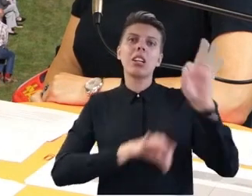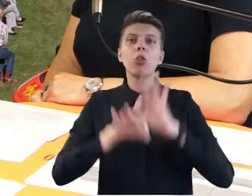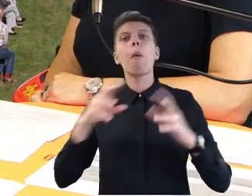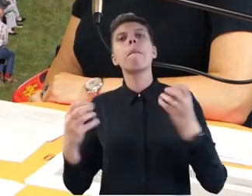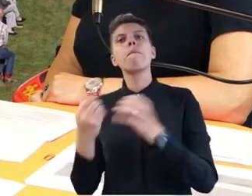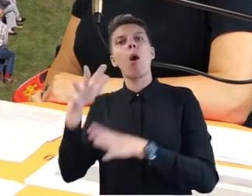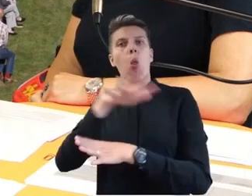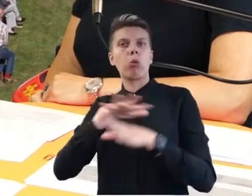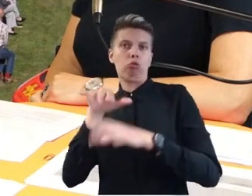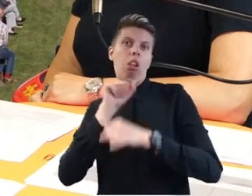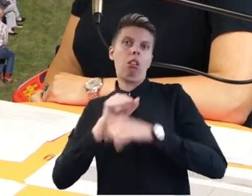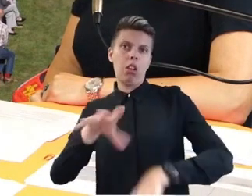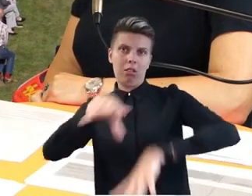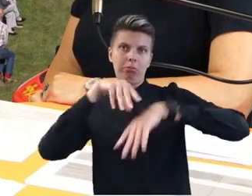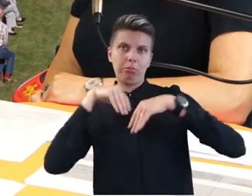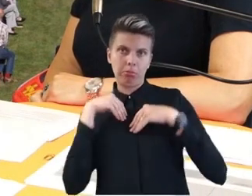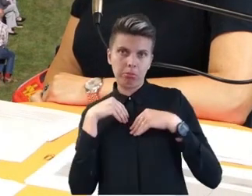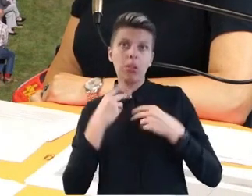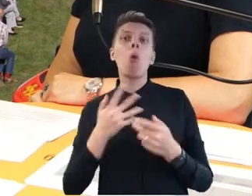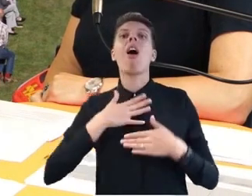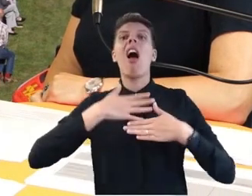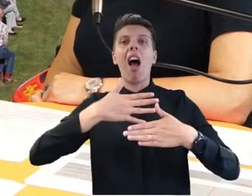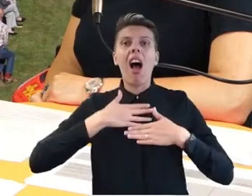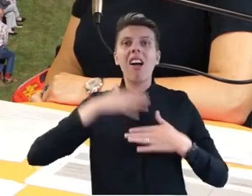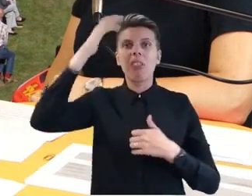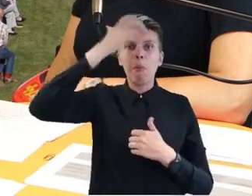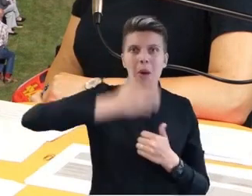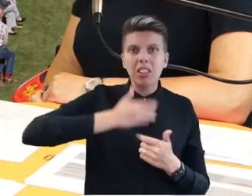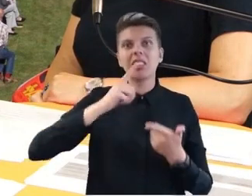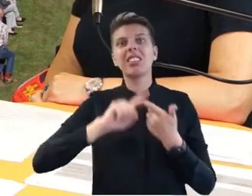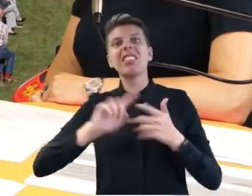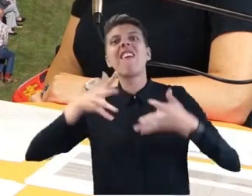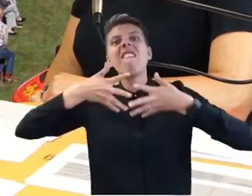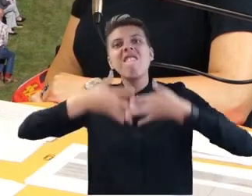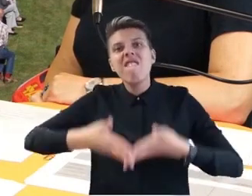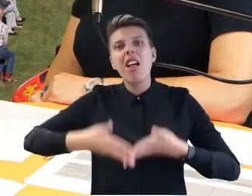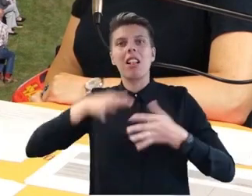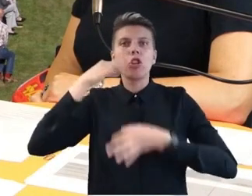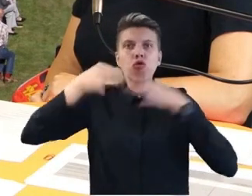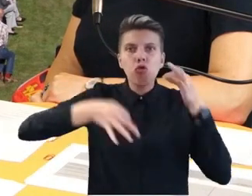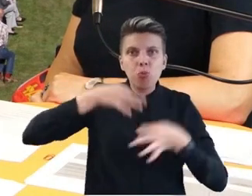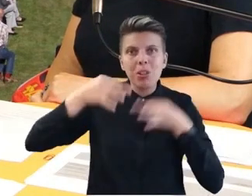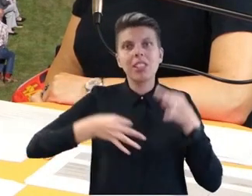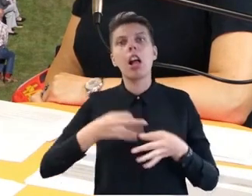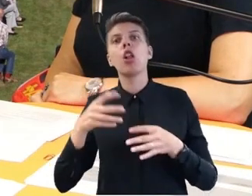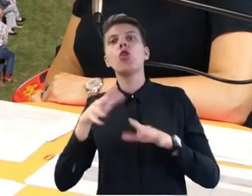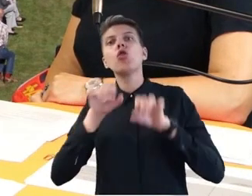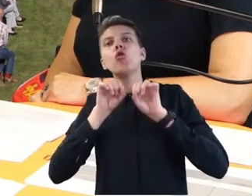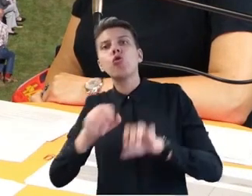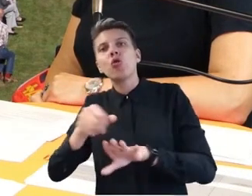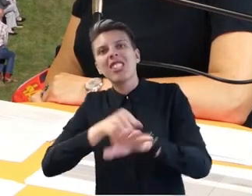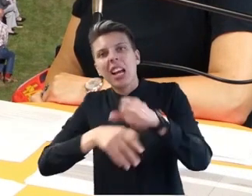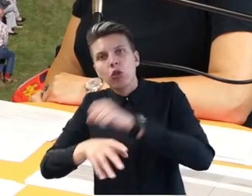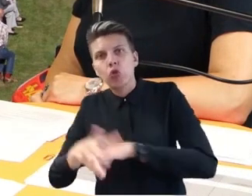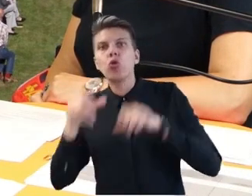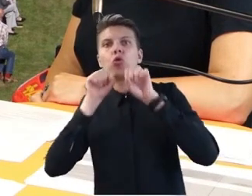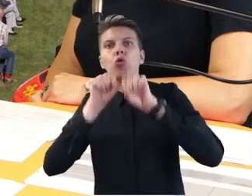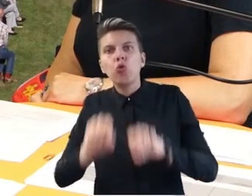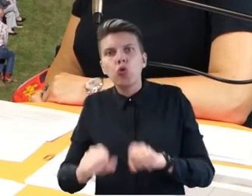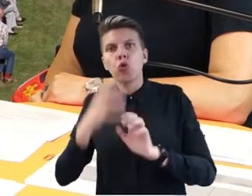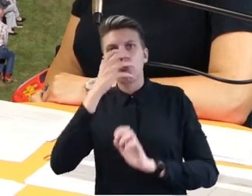benutzt werden kann entsprechend atemmasken mit filtern und schutzhandschuhen schutzstiefel wir sind da dabei